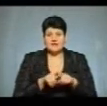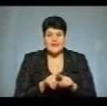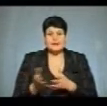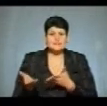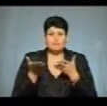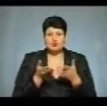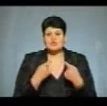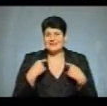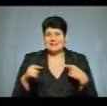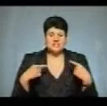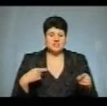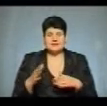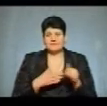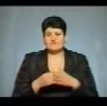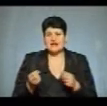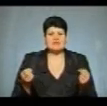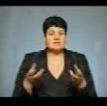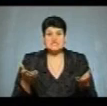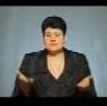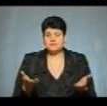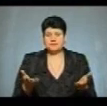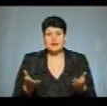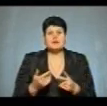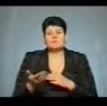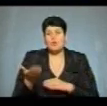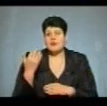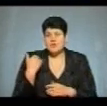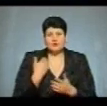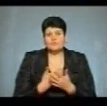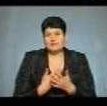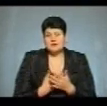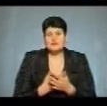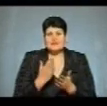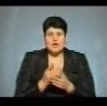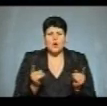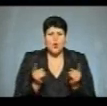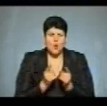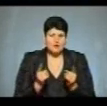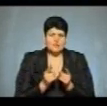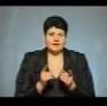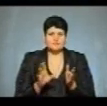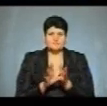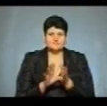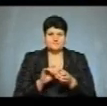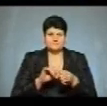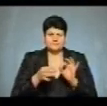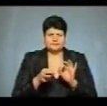інші фахівці. З попередньої версії є коротке замикання силових